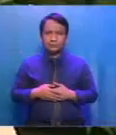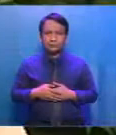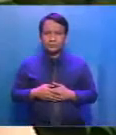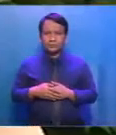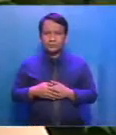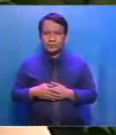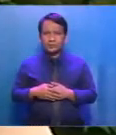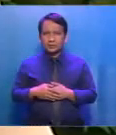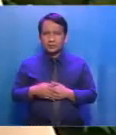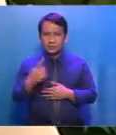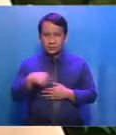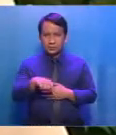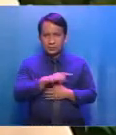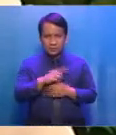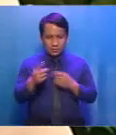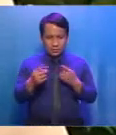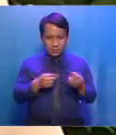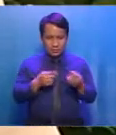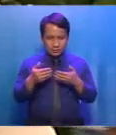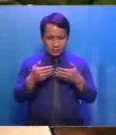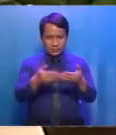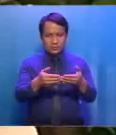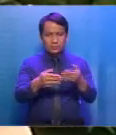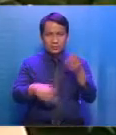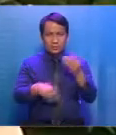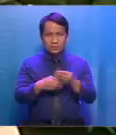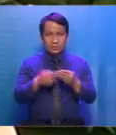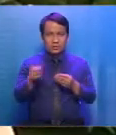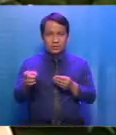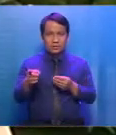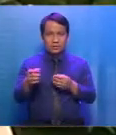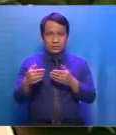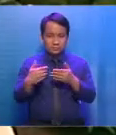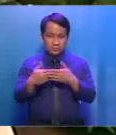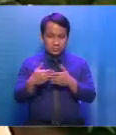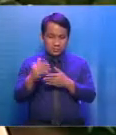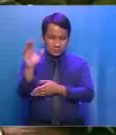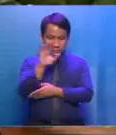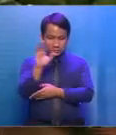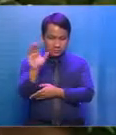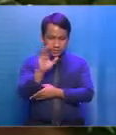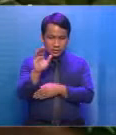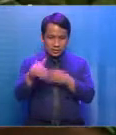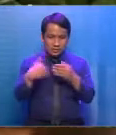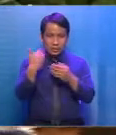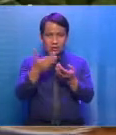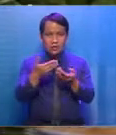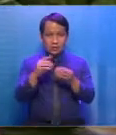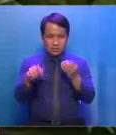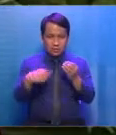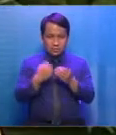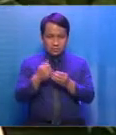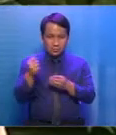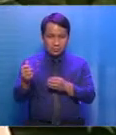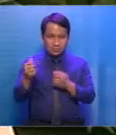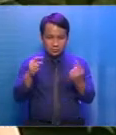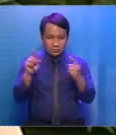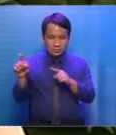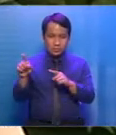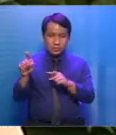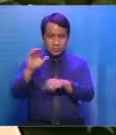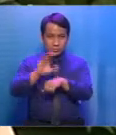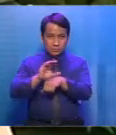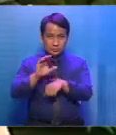At ito po ay ginawa natin para magbigay daan sa pagdating ng Kapaskuhan, lalong-lalo na po doon sa mga pupunta sa simbang